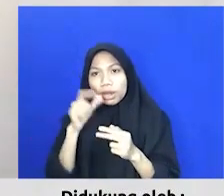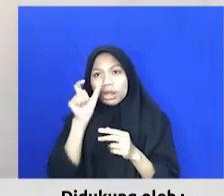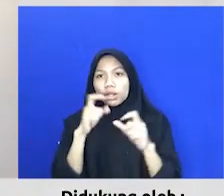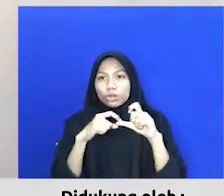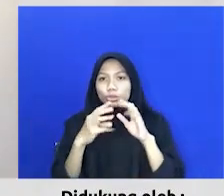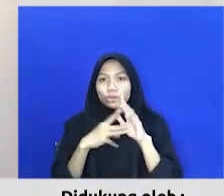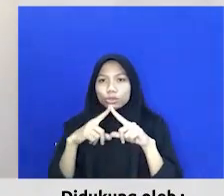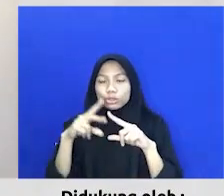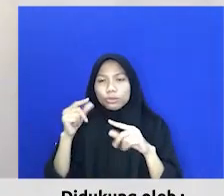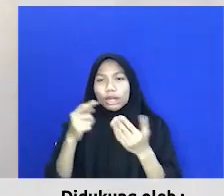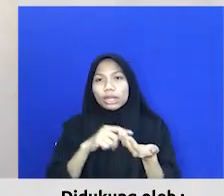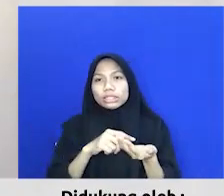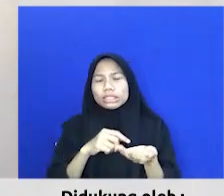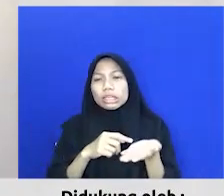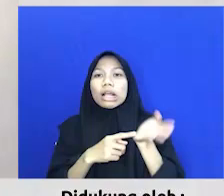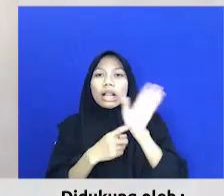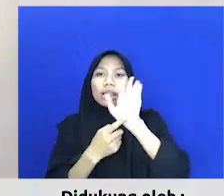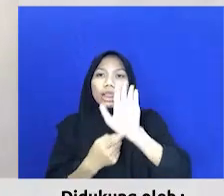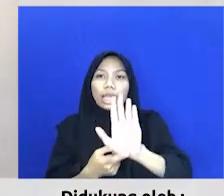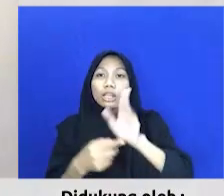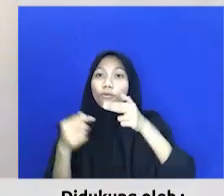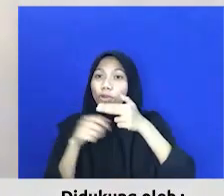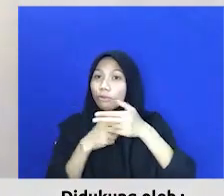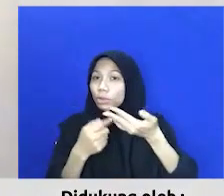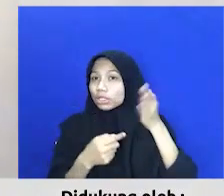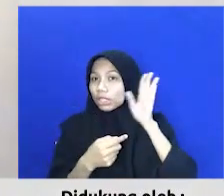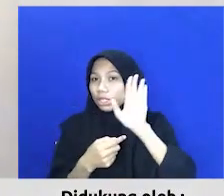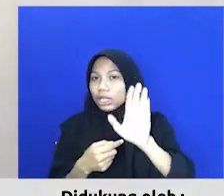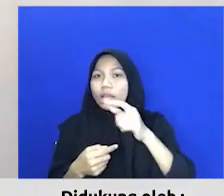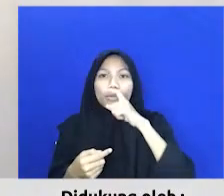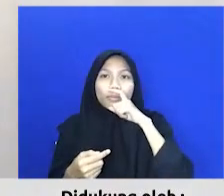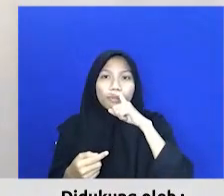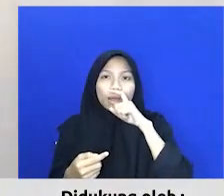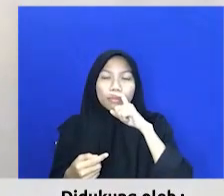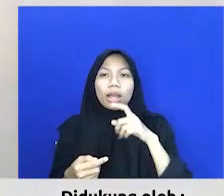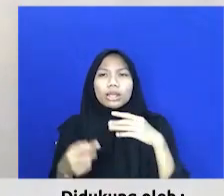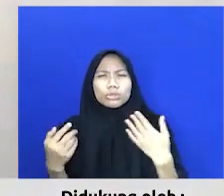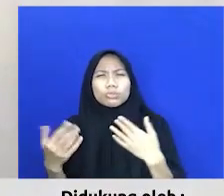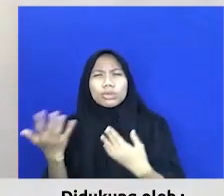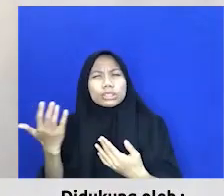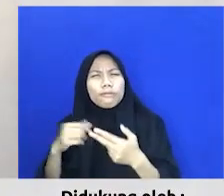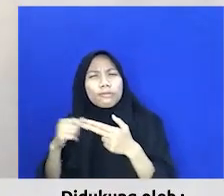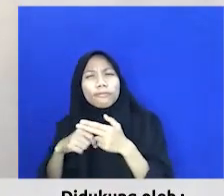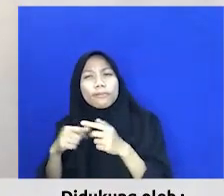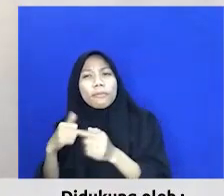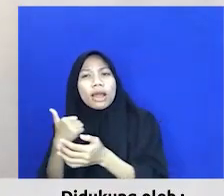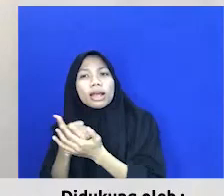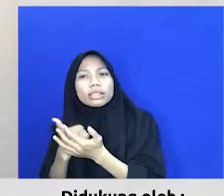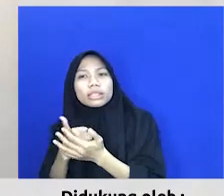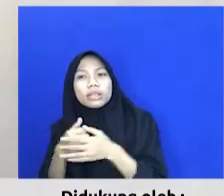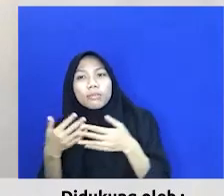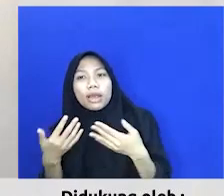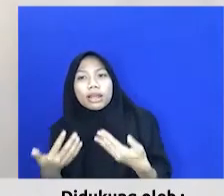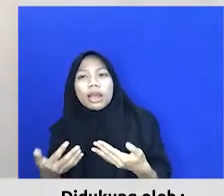Kenapa orangnya begini? Kenapa di sini gelap kemudian terang? Itu kan pembawaan ya. Ya, kan? Ya. Ada pembawaan itu. Nah